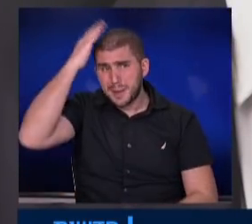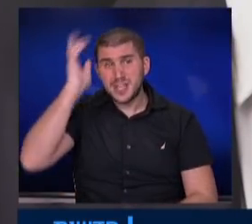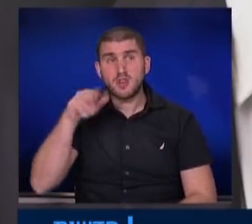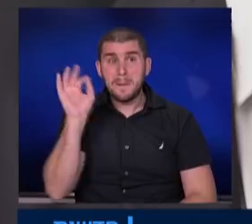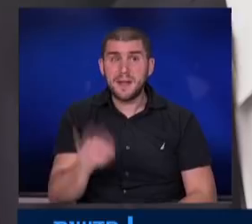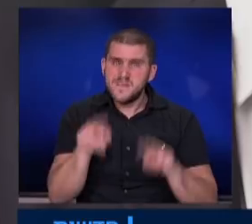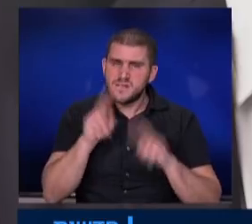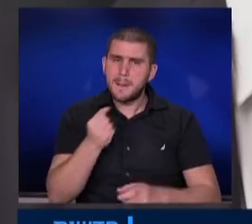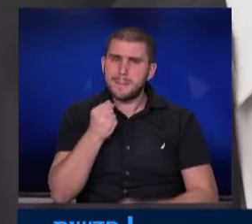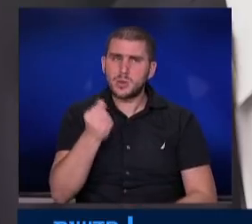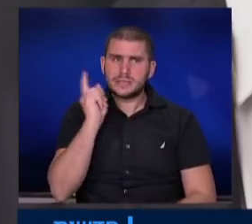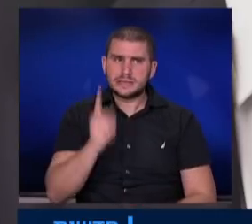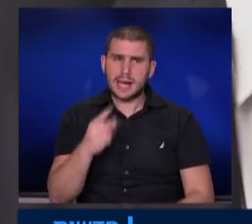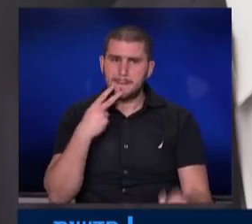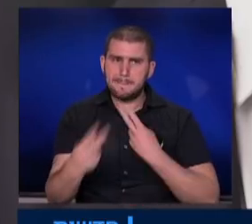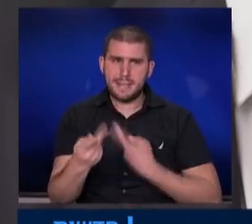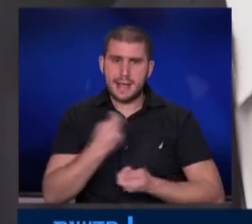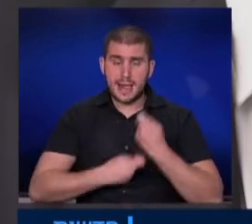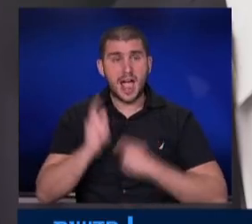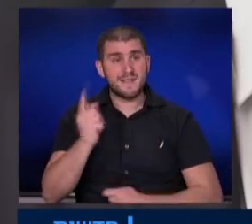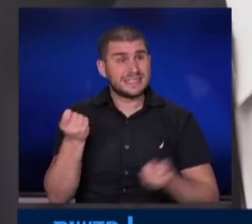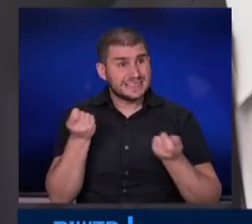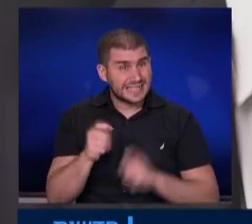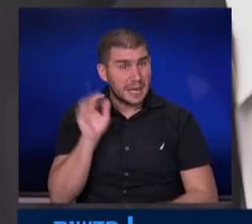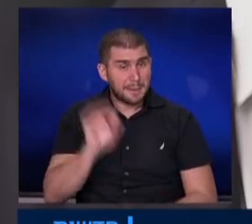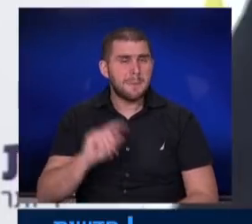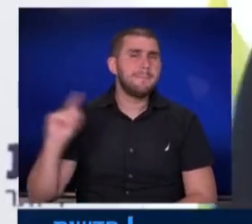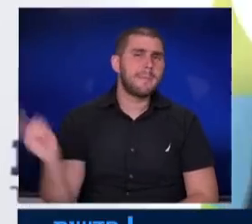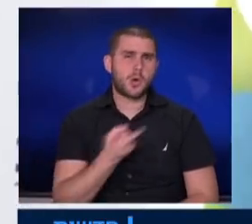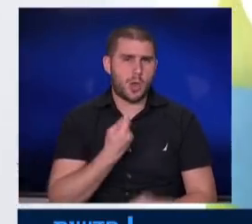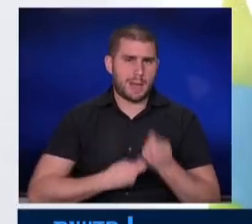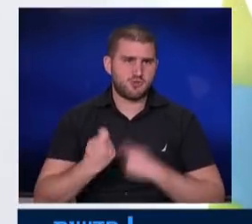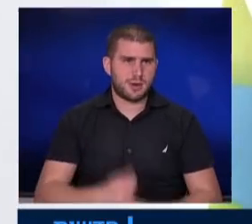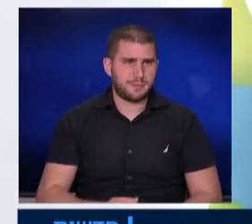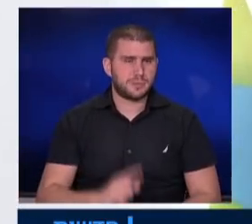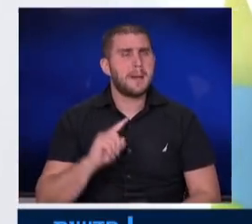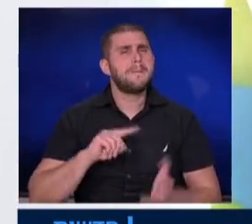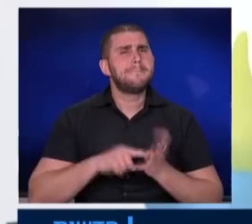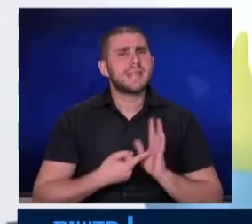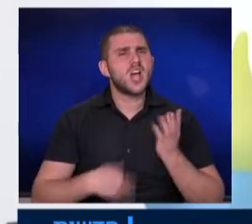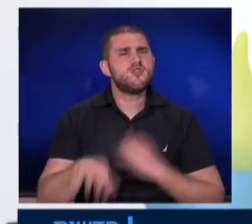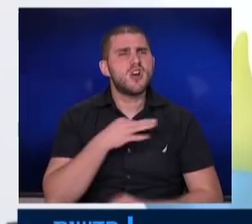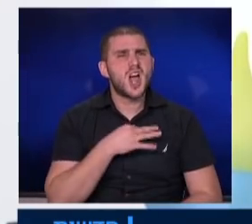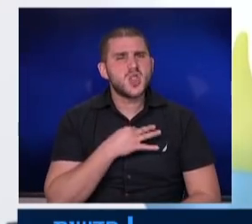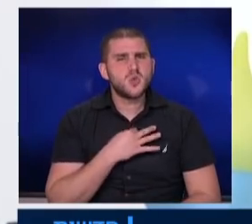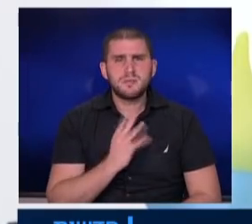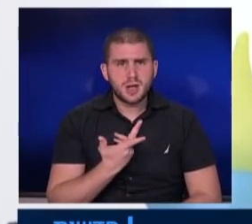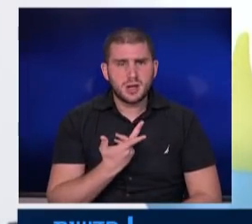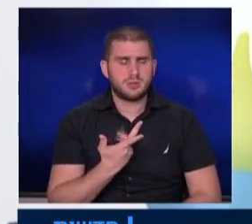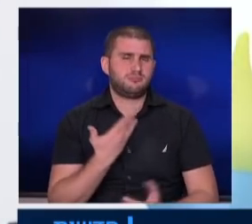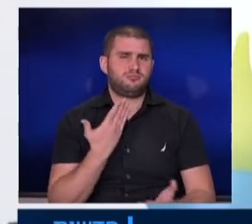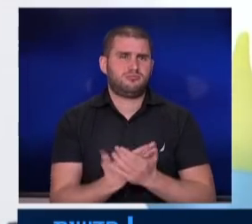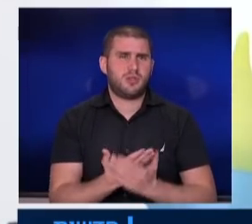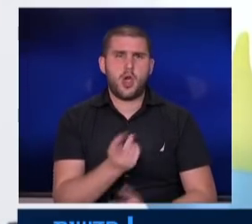קשה בתיירות שצריך לתת לה מענה כלכלי, אבל סגר זו פגיעה בכל המשק. כל המטרה שלנו זה בפירוש